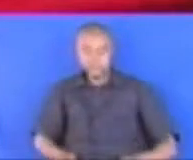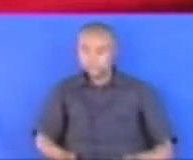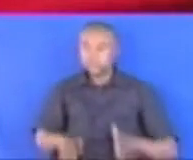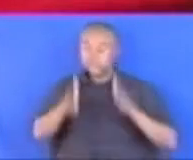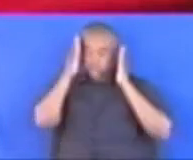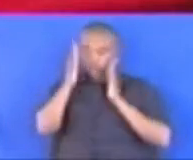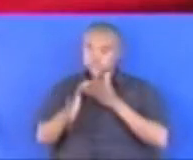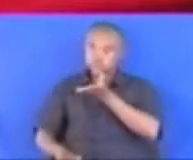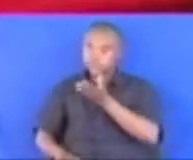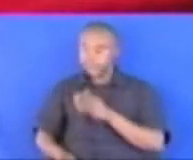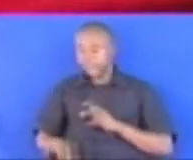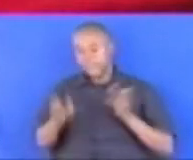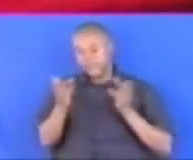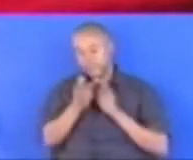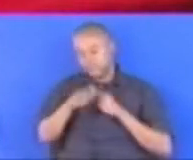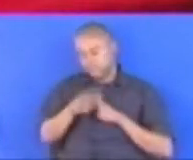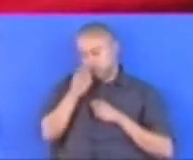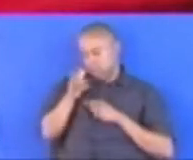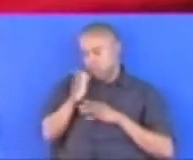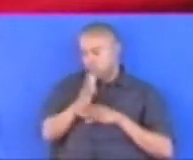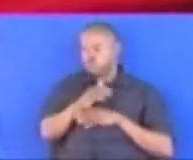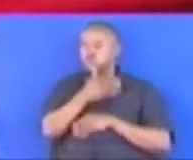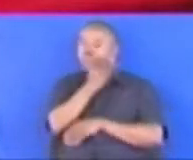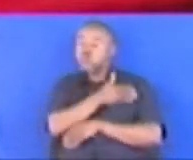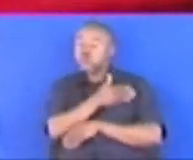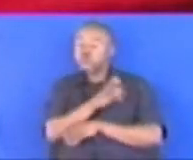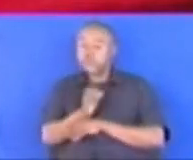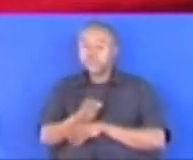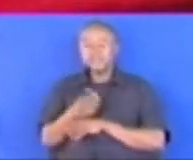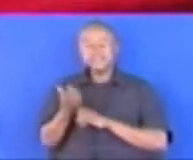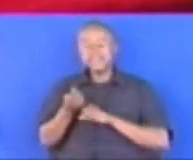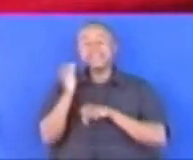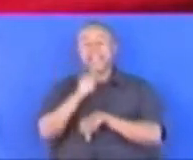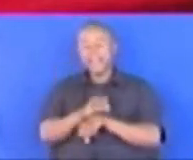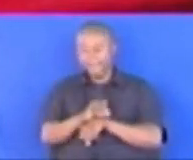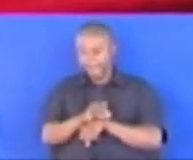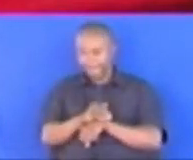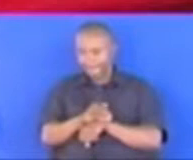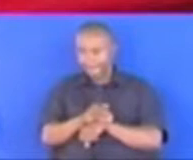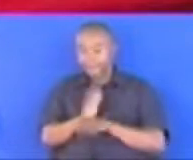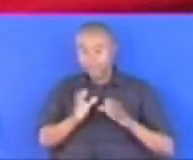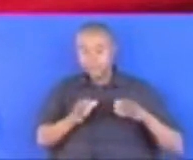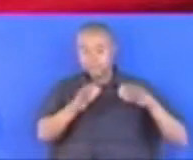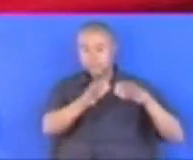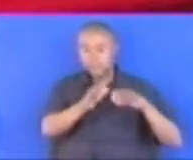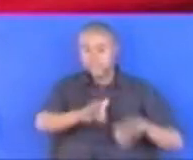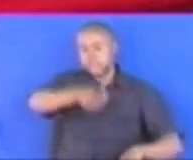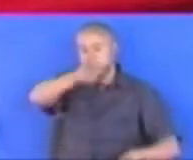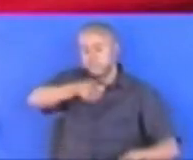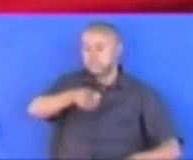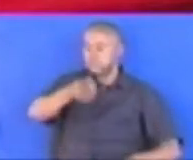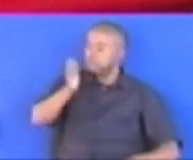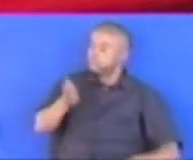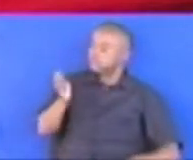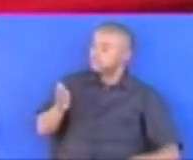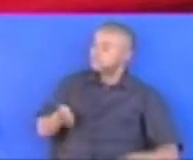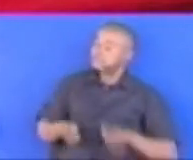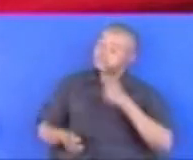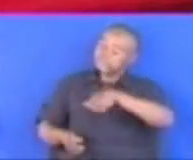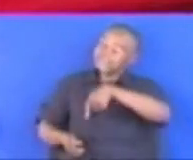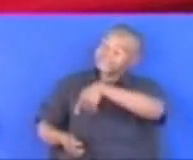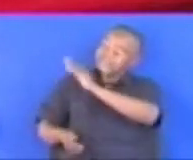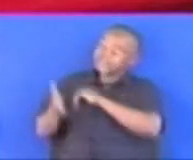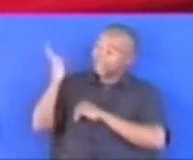Naibu Spika, vile vile tuliangalia kuhusu huduma za kibingwa. Kamati inaipongeza sana serikali kutokana na ununuzi wa